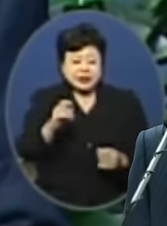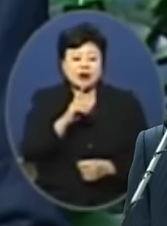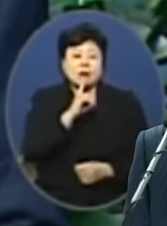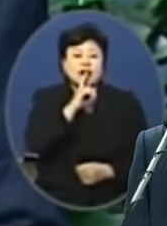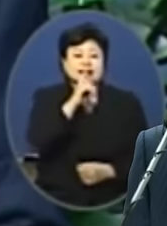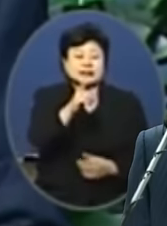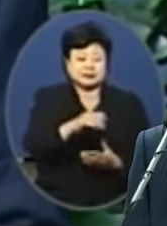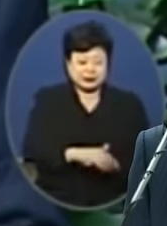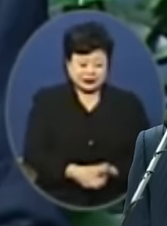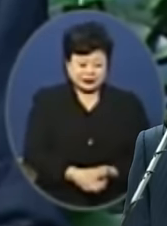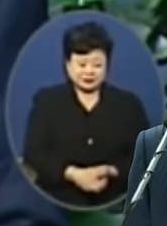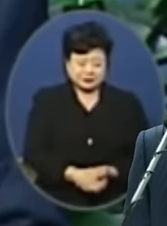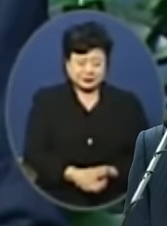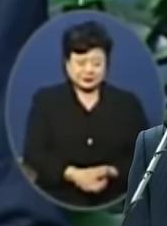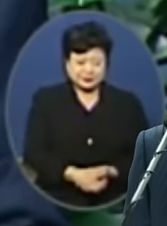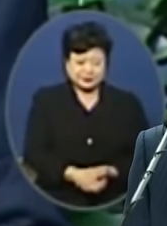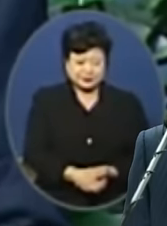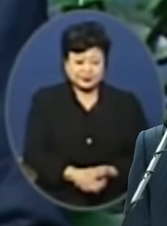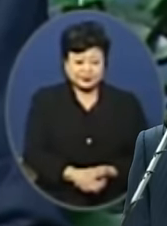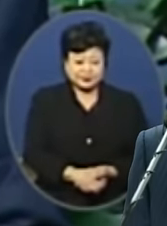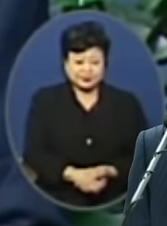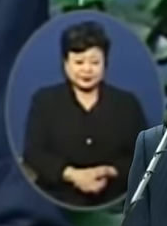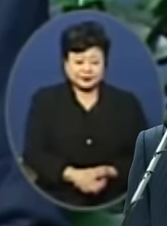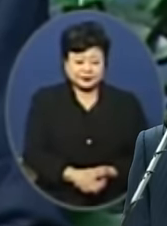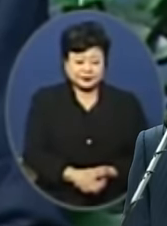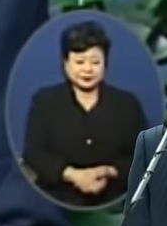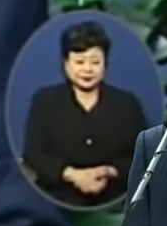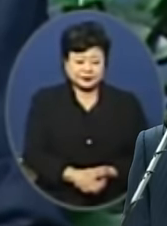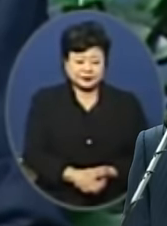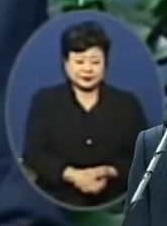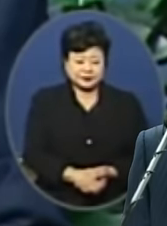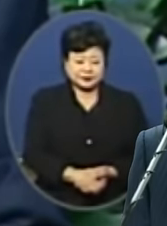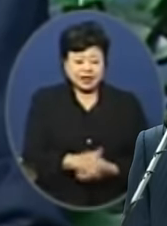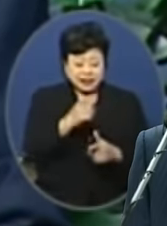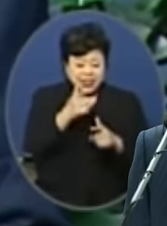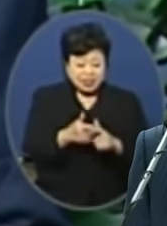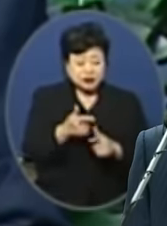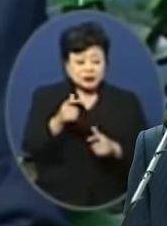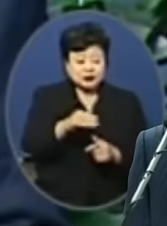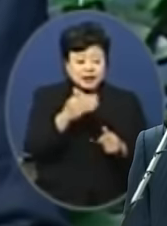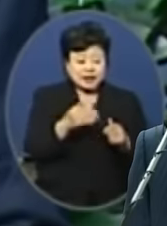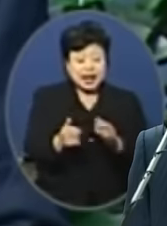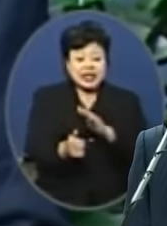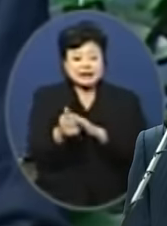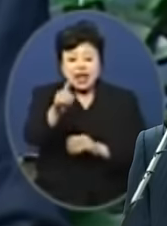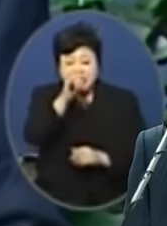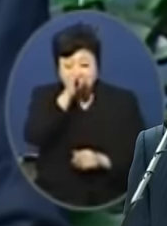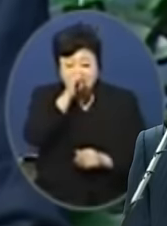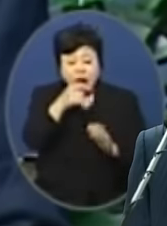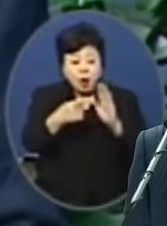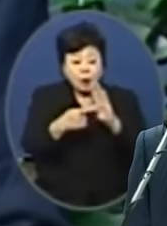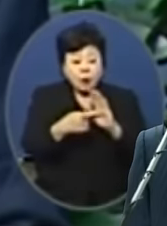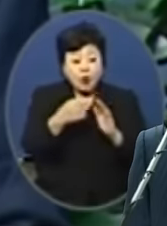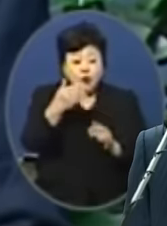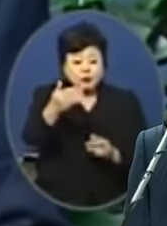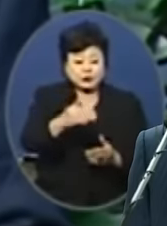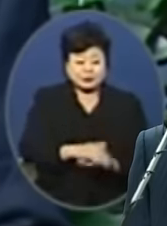짐을 짊어지고 있는 사람이라고 말씀하시므로 예수님은 우리에게 희망이 있는 것을 보여주시는